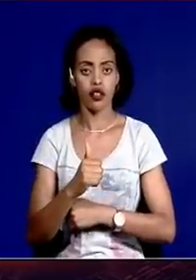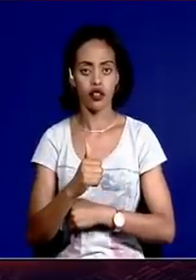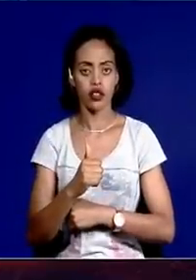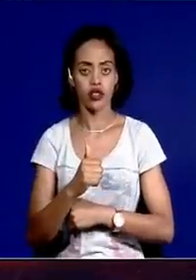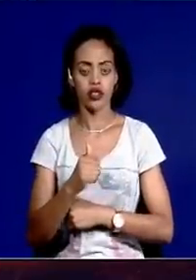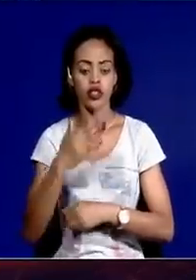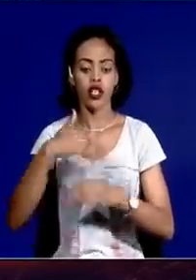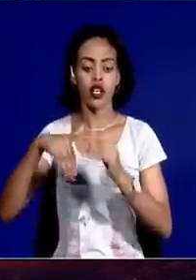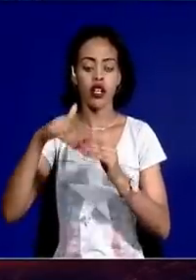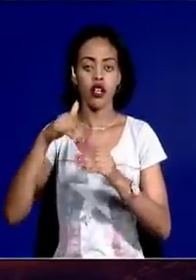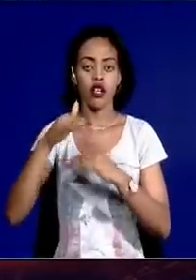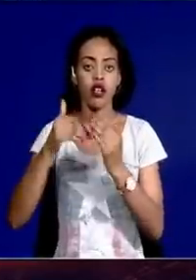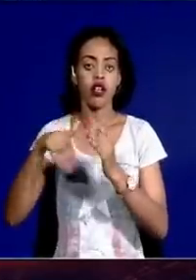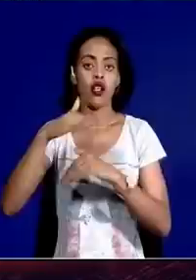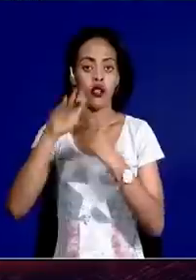لعل خلونا مكت